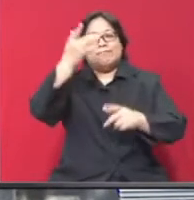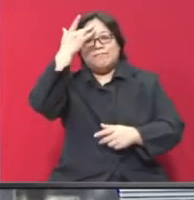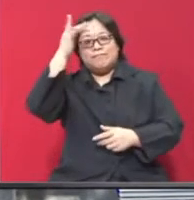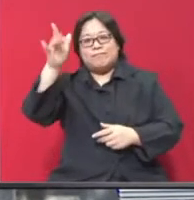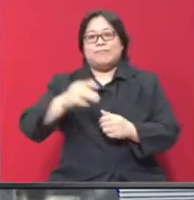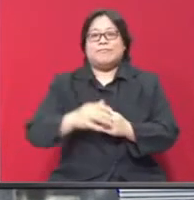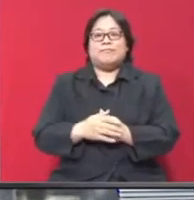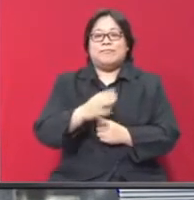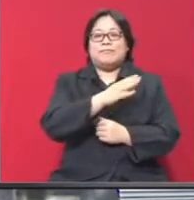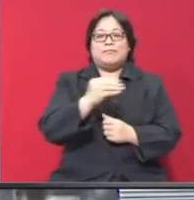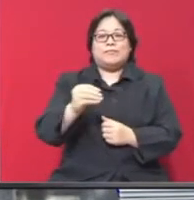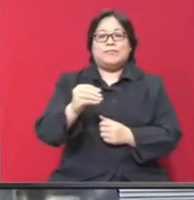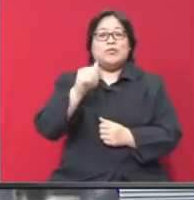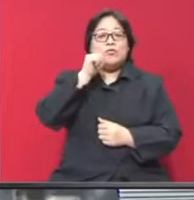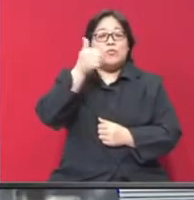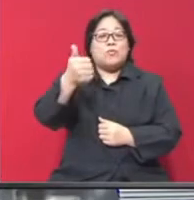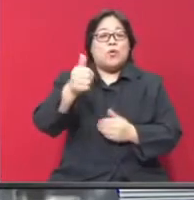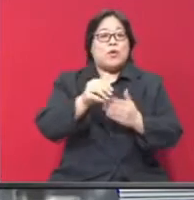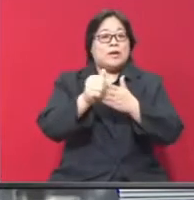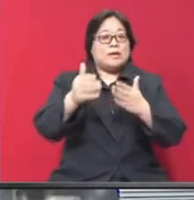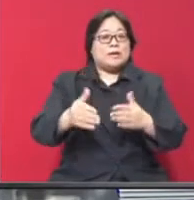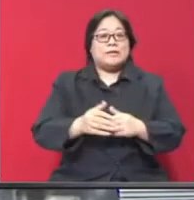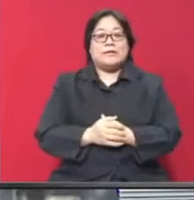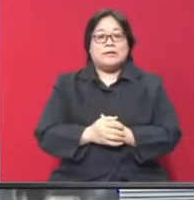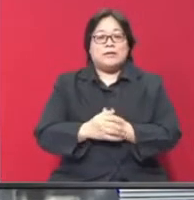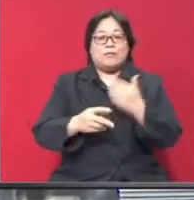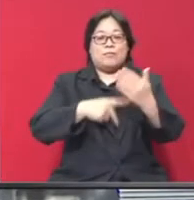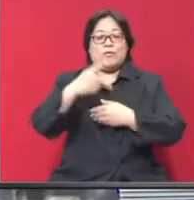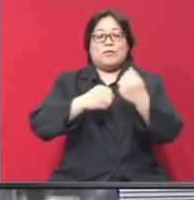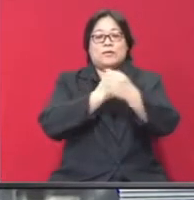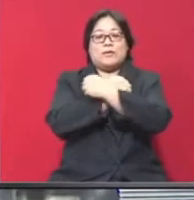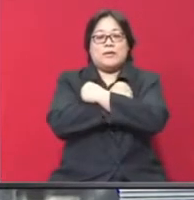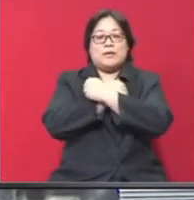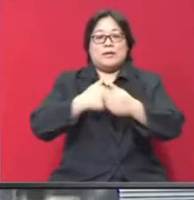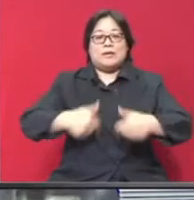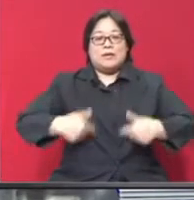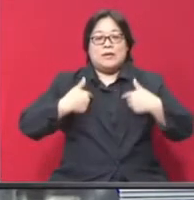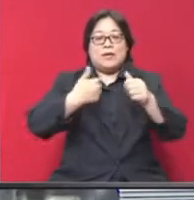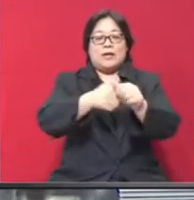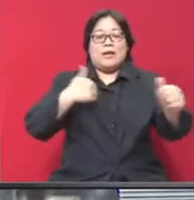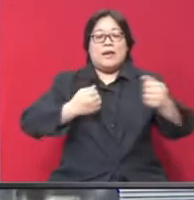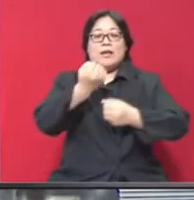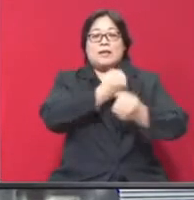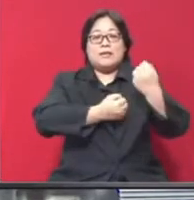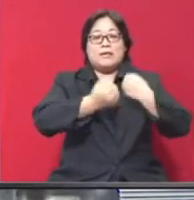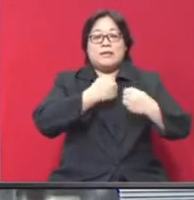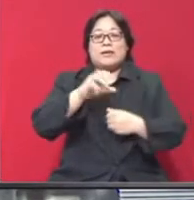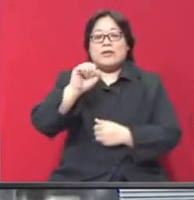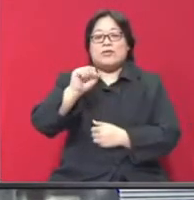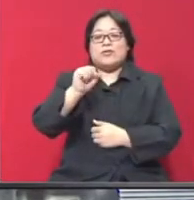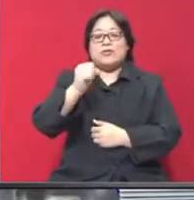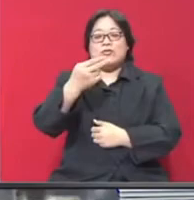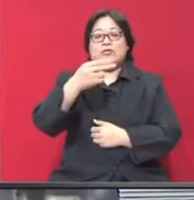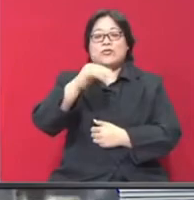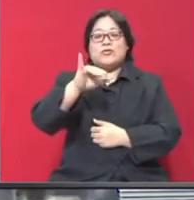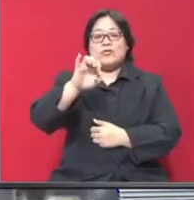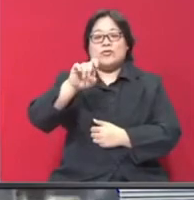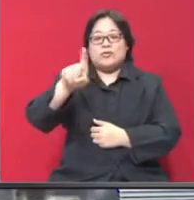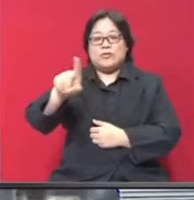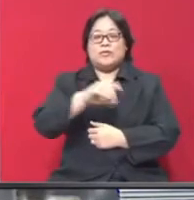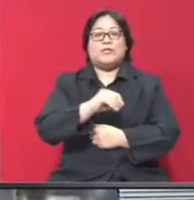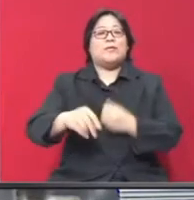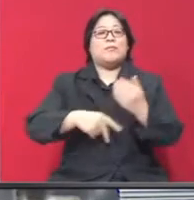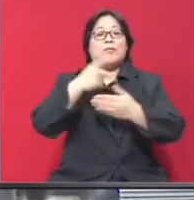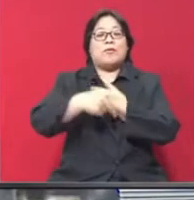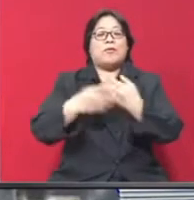gadilamba tomorrow's Leaders program sayangi hidup elak derita selamanya atau heel organ tempat kerja